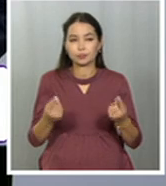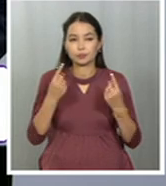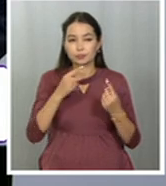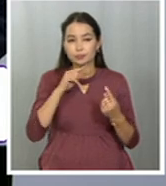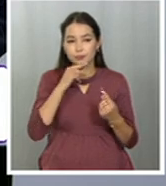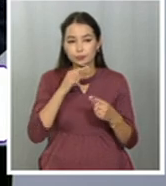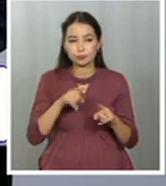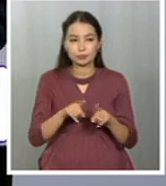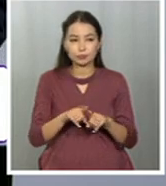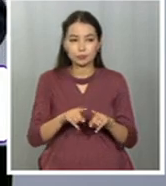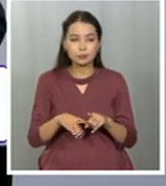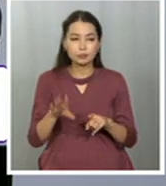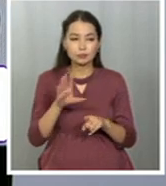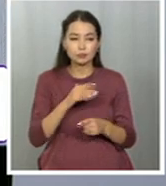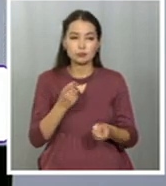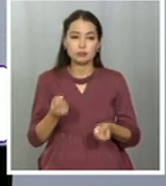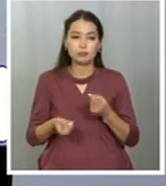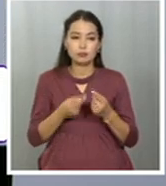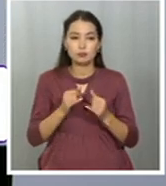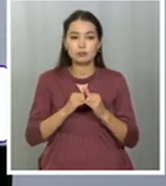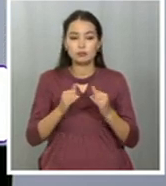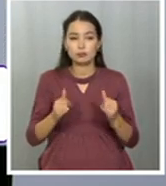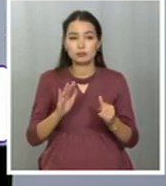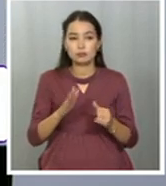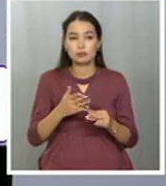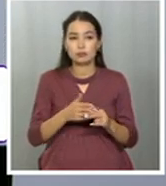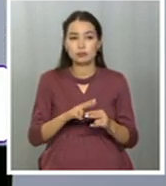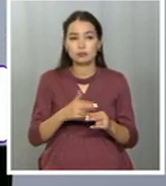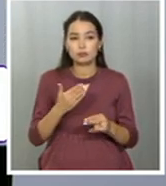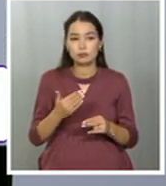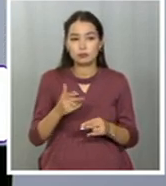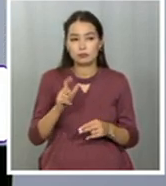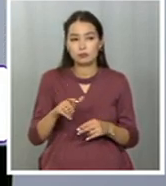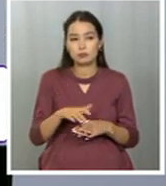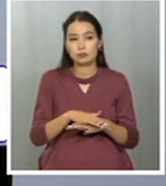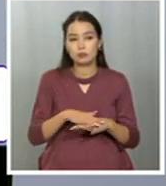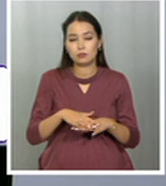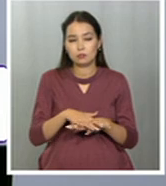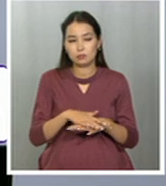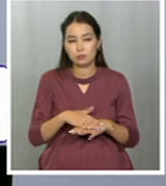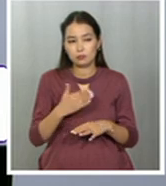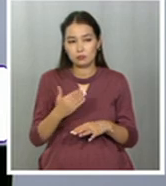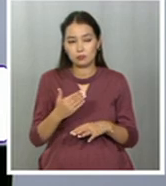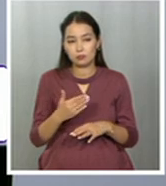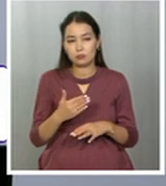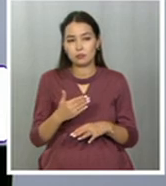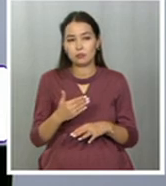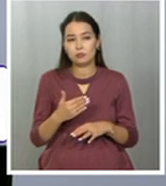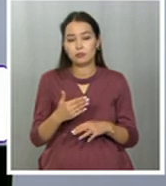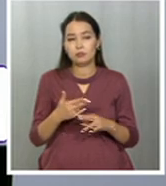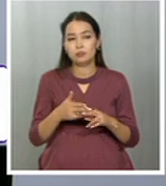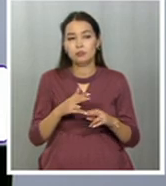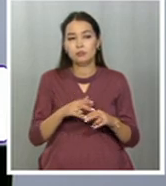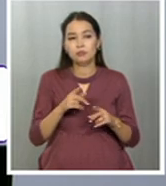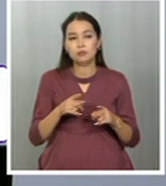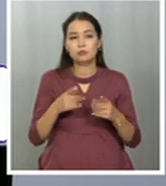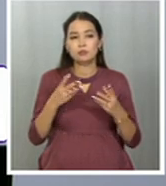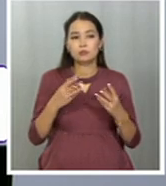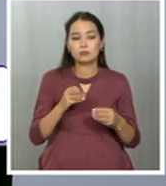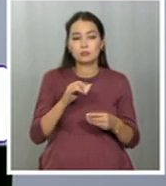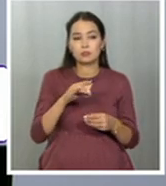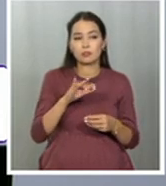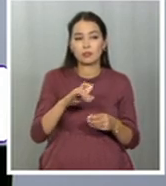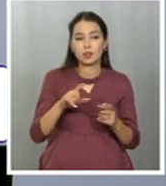экономикалық аудан орталықтар пайда болады. Бұл арқылы, яғни халыққа су қажет болады. Бұл өз кезегінде Ертіс өзенінің